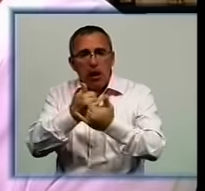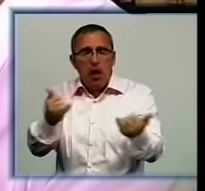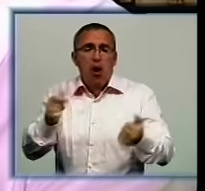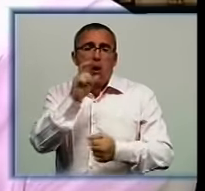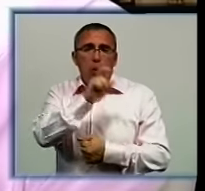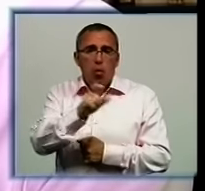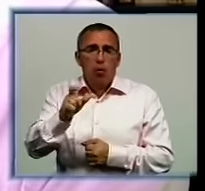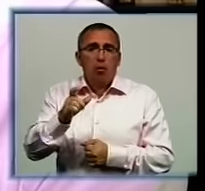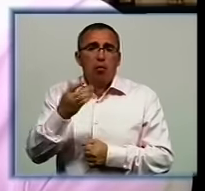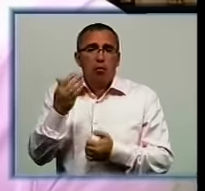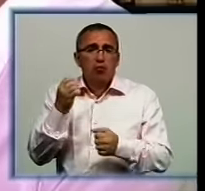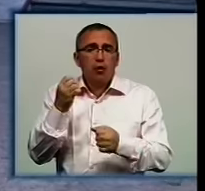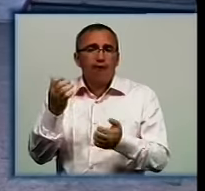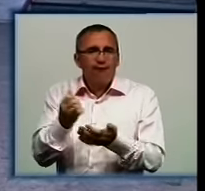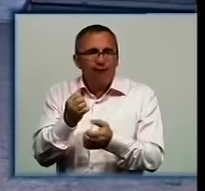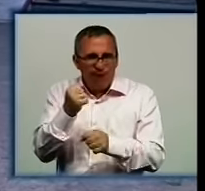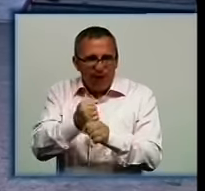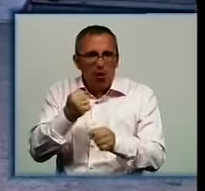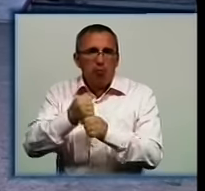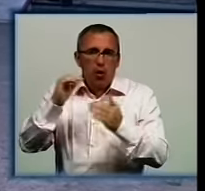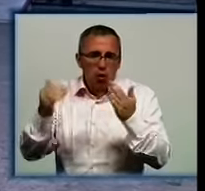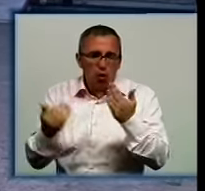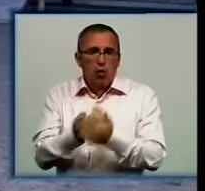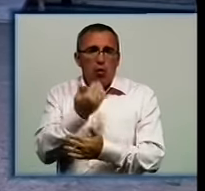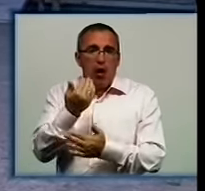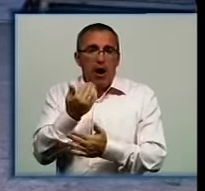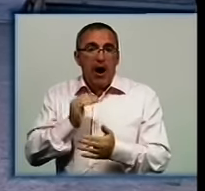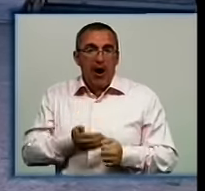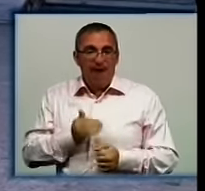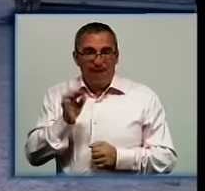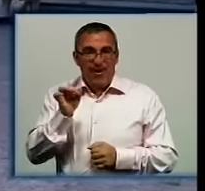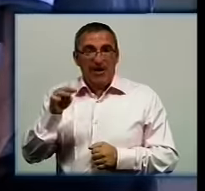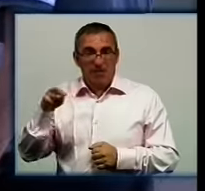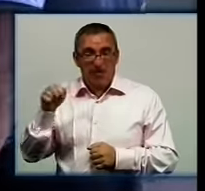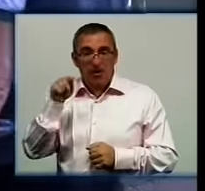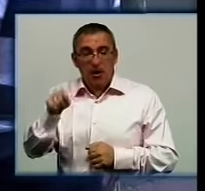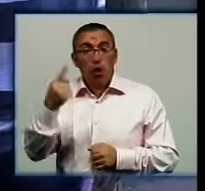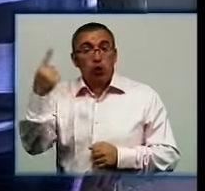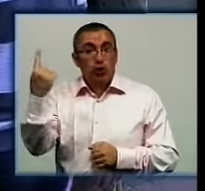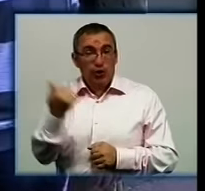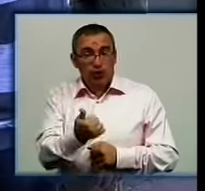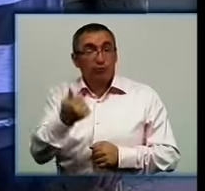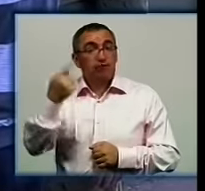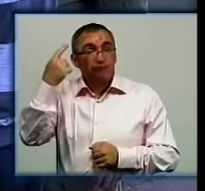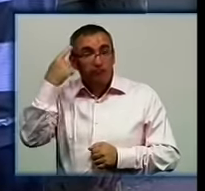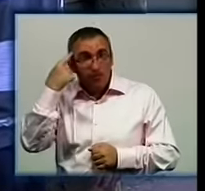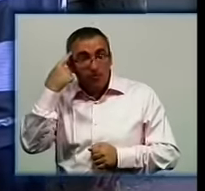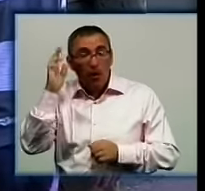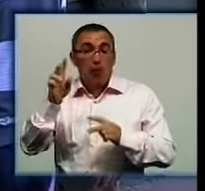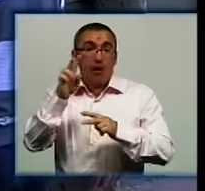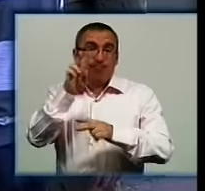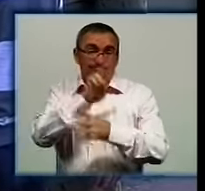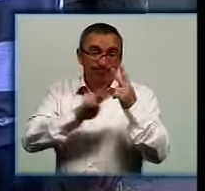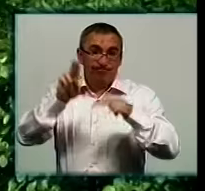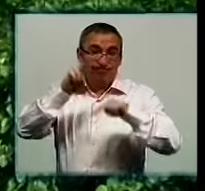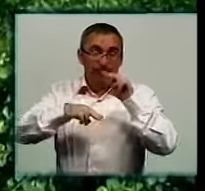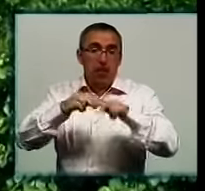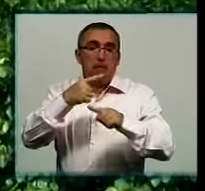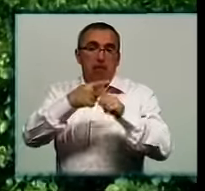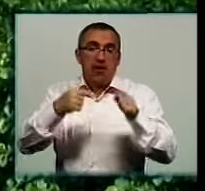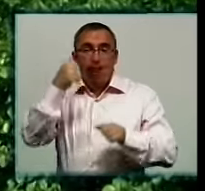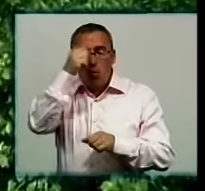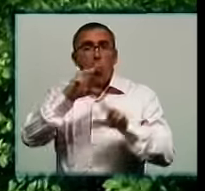буде нове виробництво. Нині представники агрофірми дають людям тиждень на роздуму. Якщо згода буде, реконструкцію приміщення проведуть за півроку